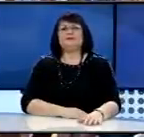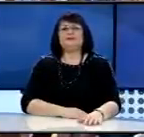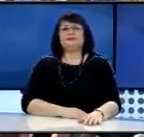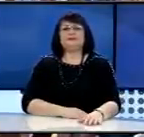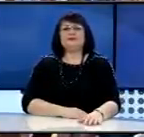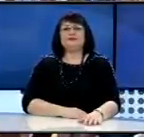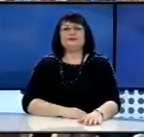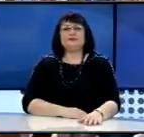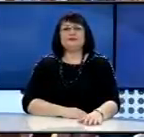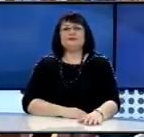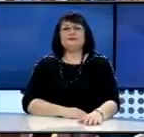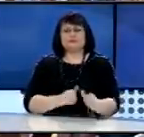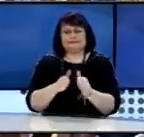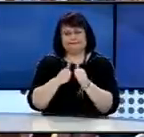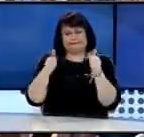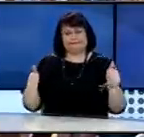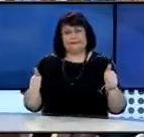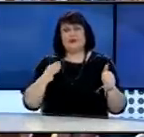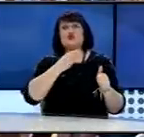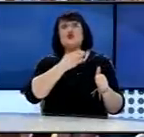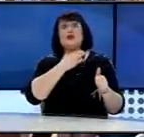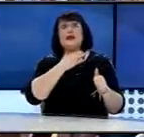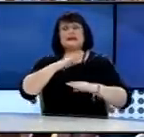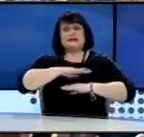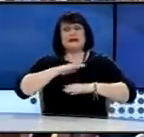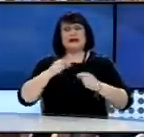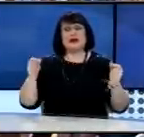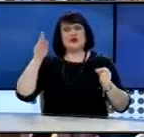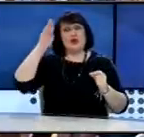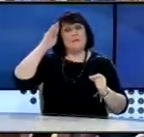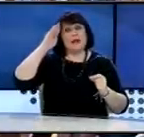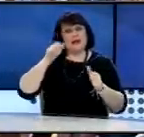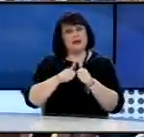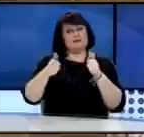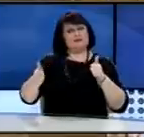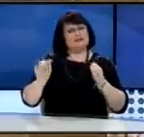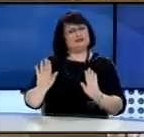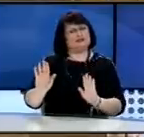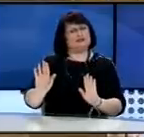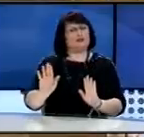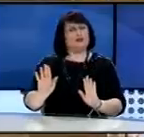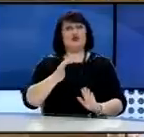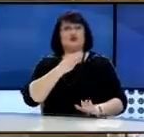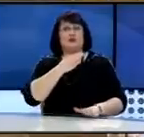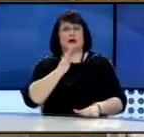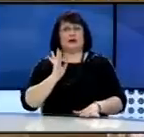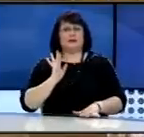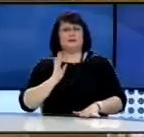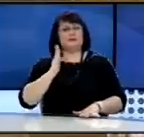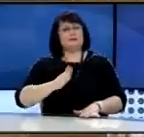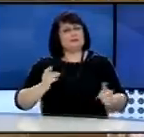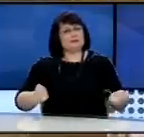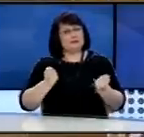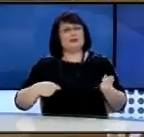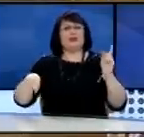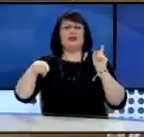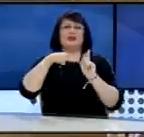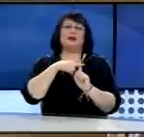Να έχει αρκετή απόσταση όσο χρειάζεται από το ΝΑΤΟ και τις Ηνωμένες Πολιτείες Αμερικής, ώστε να μπορεί να αξιοποιήσει